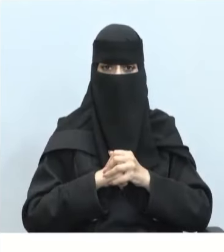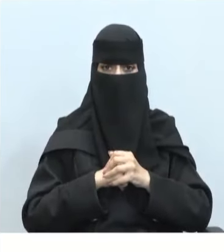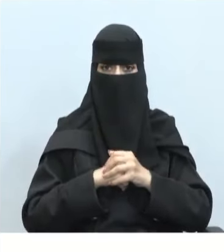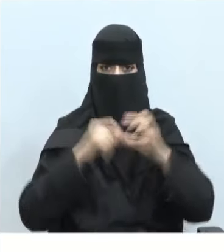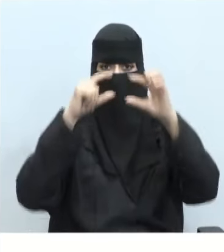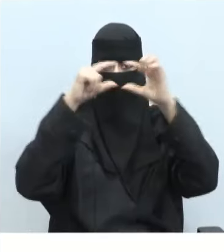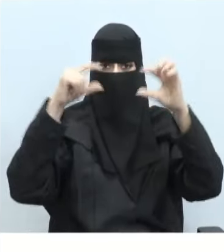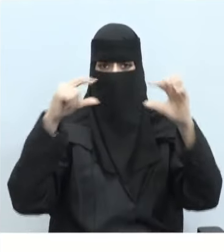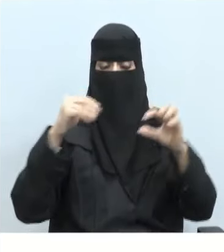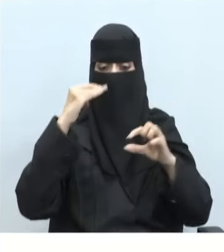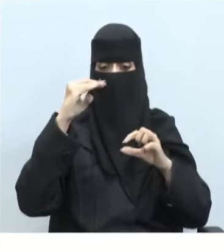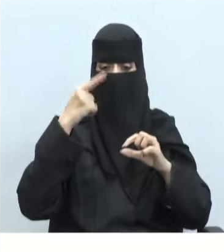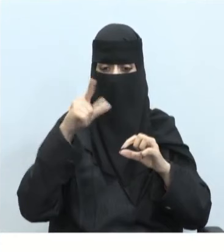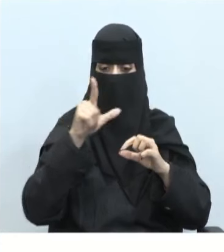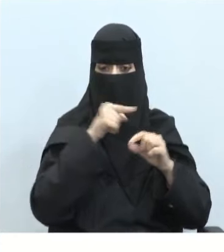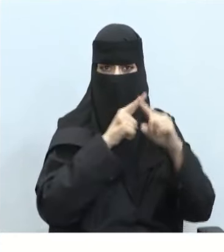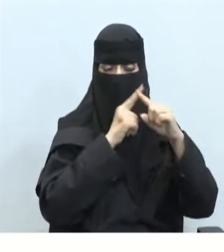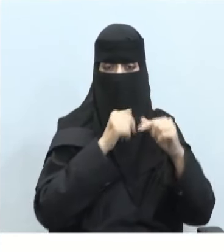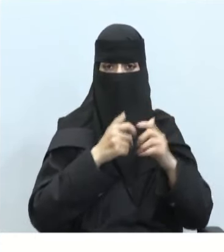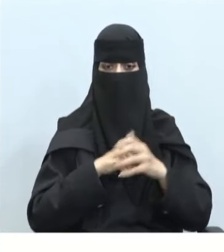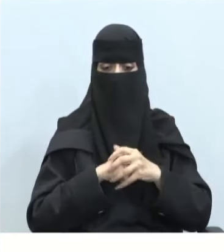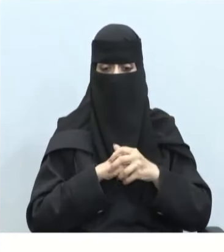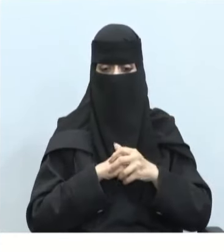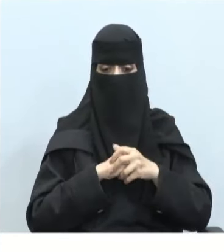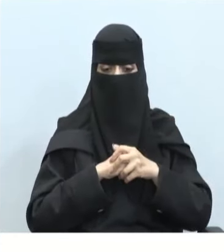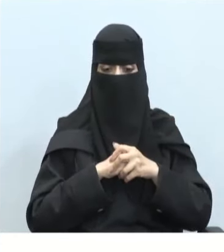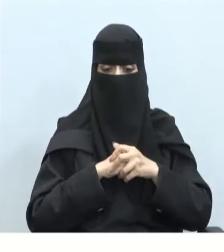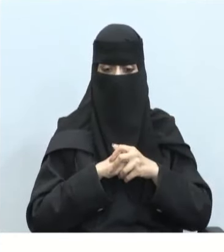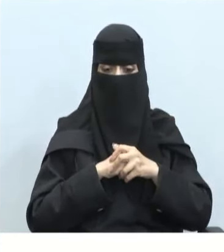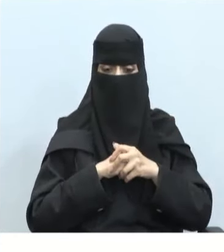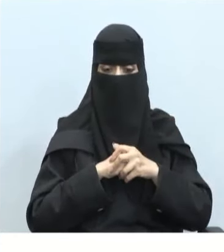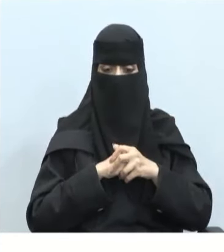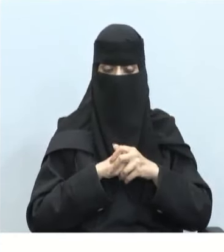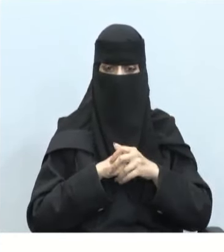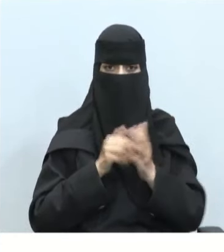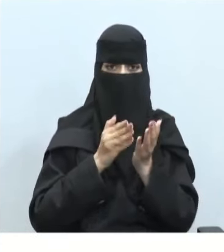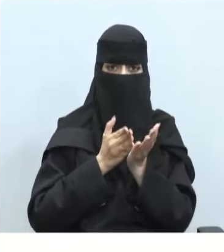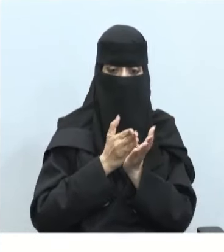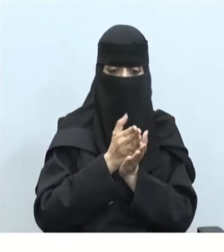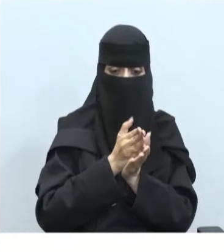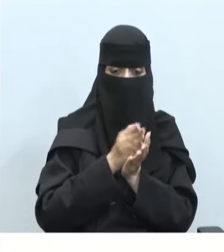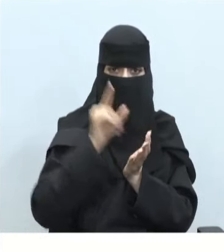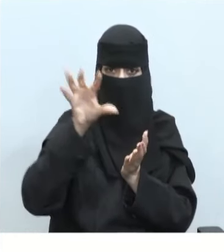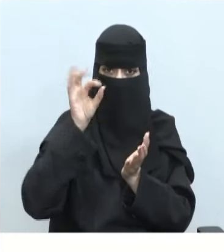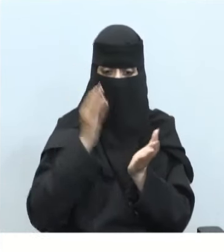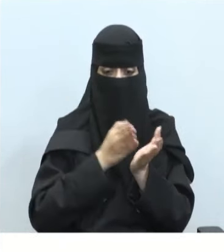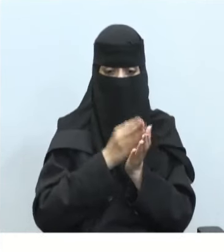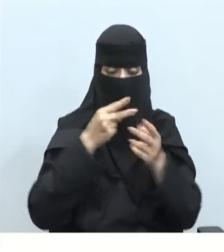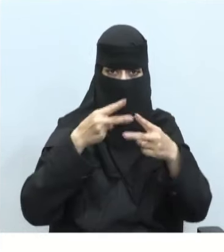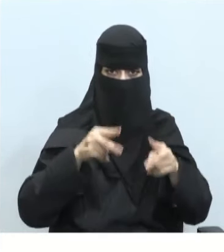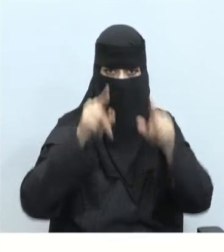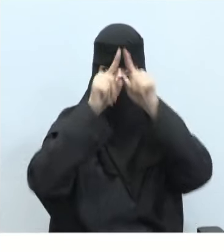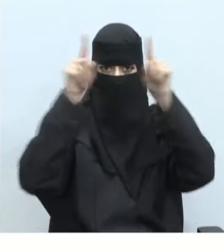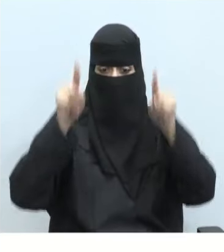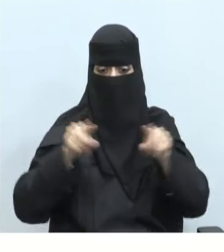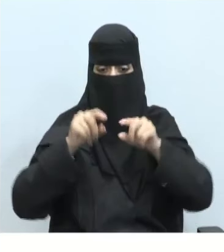الكلمات تقويم حدد الجمله الصحيحه والجمله الخطا فيما يلي احدى طرق فتح نافذه